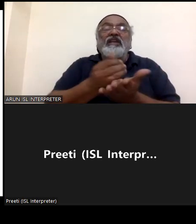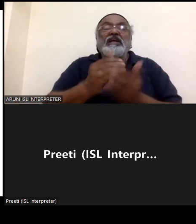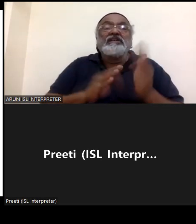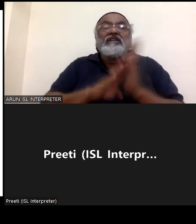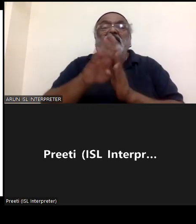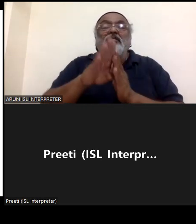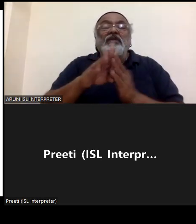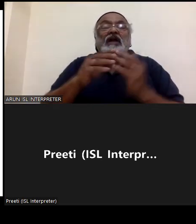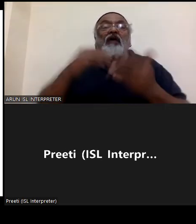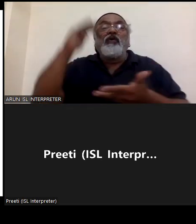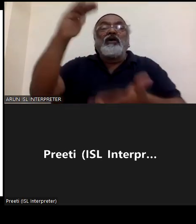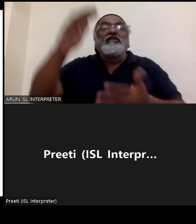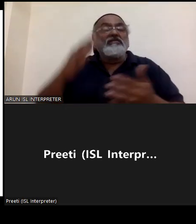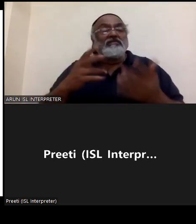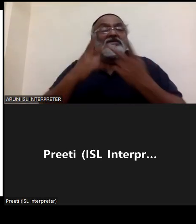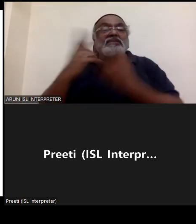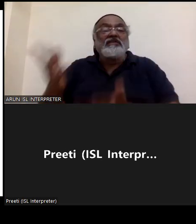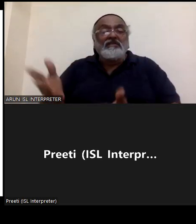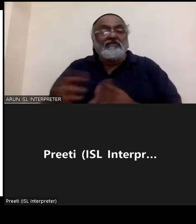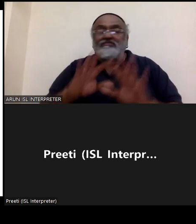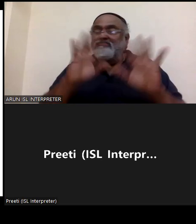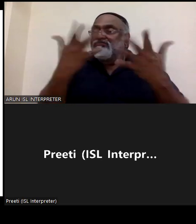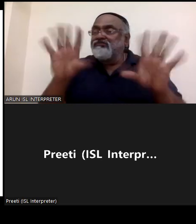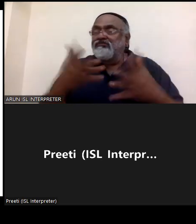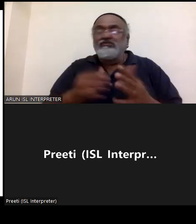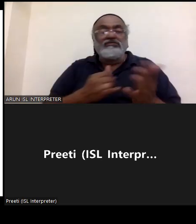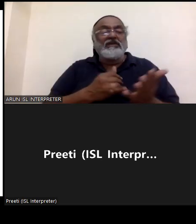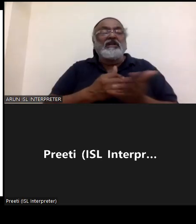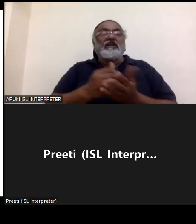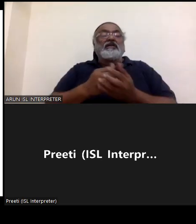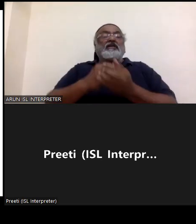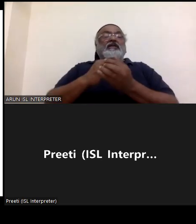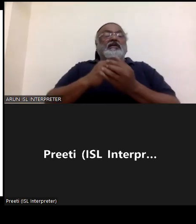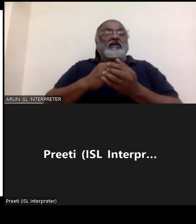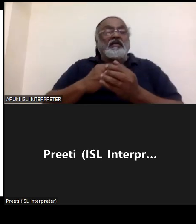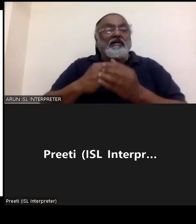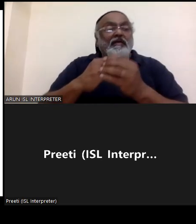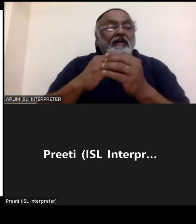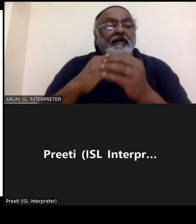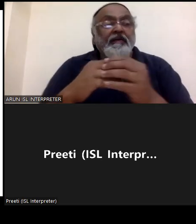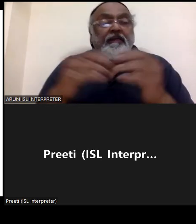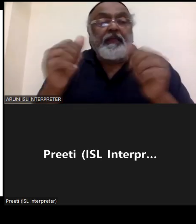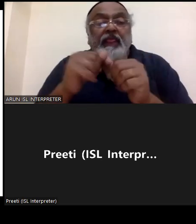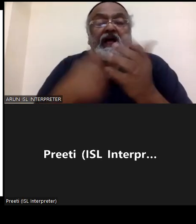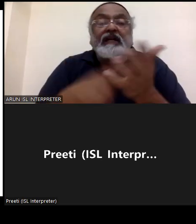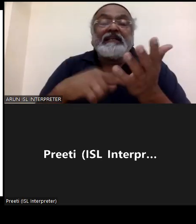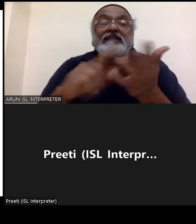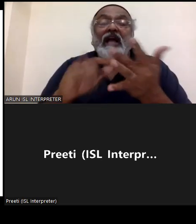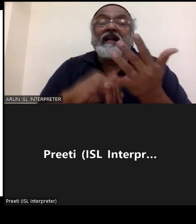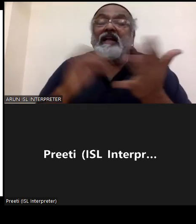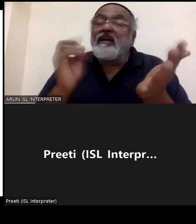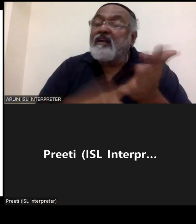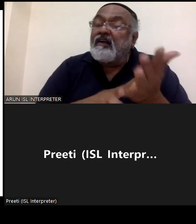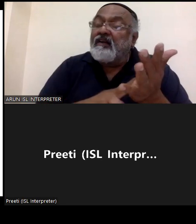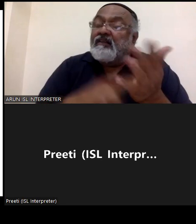तरह से एक कोऑपरेटिव फॉर्म होगा, या आप एमएसएमई में जो आर्टिसंस को सपोर्ट करते हैं स्फूर्ति, उसके डॉक्यूमेंट